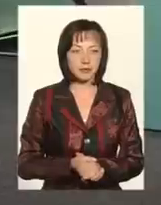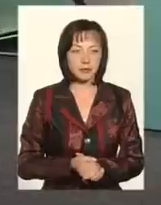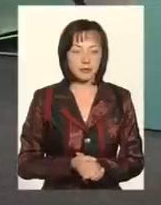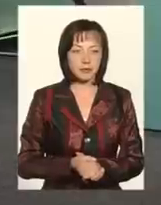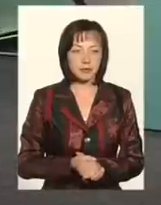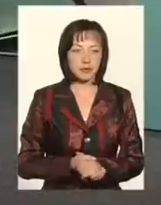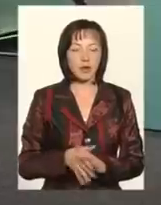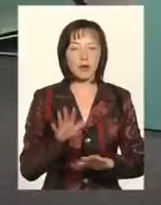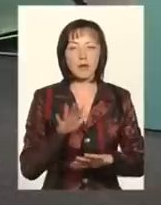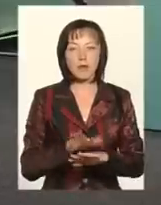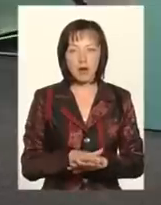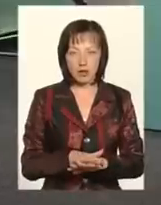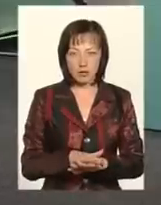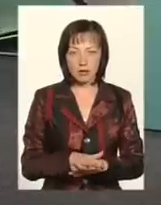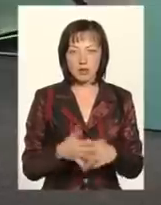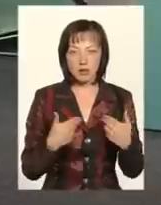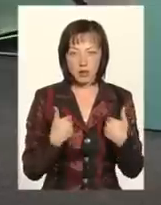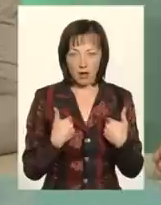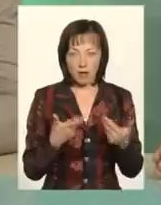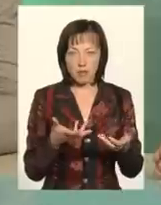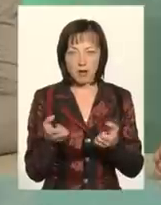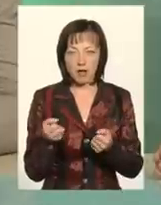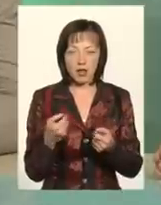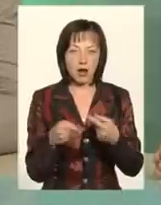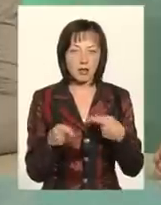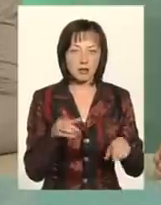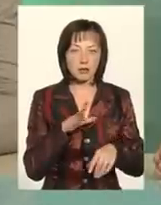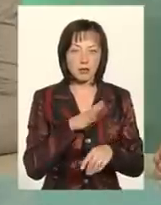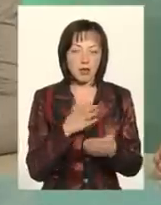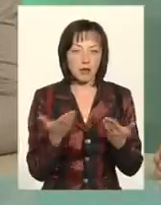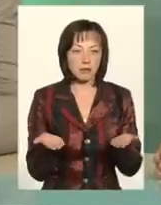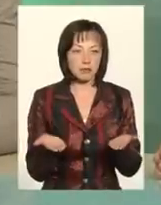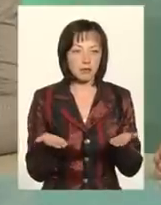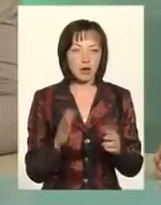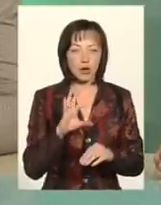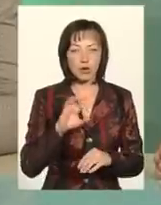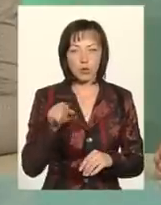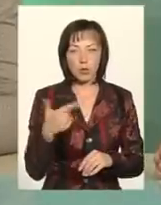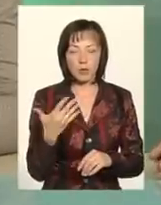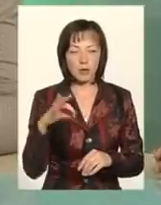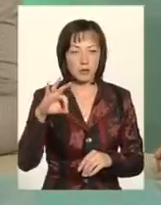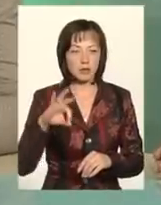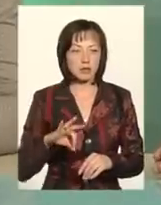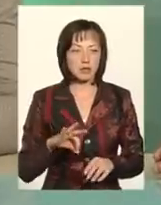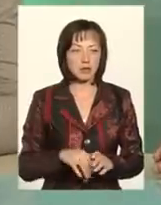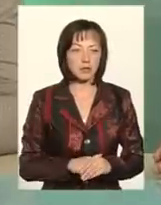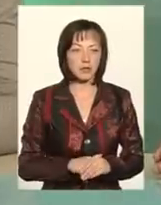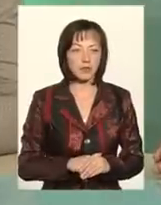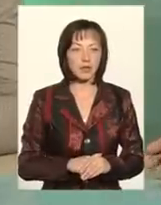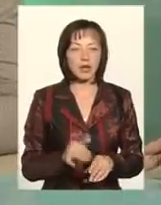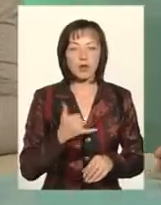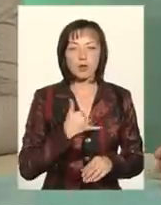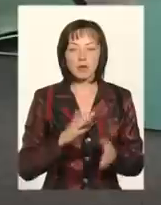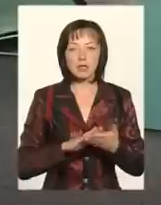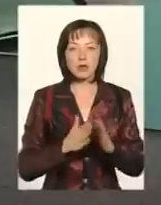нагадати банки что я брал там разница была буквально 0,5% значит у меня была ситуация